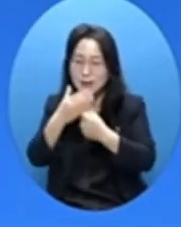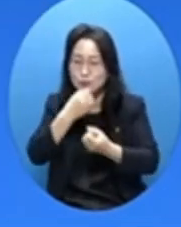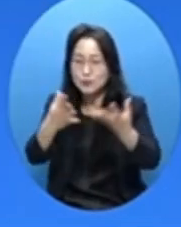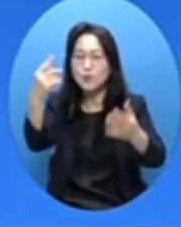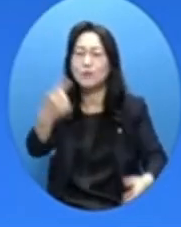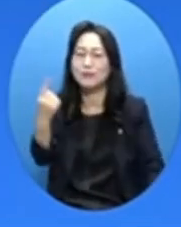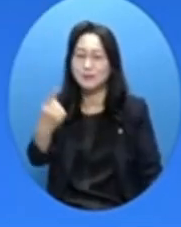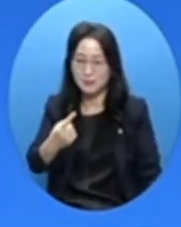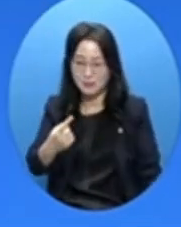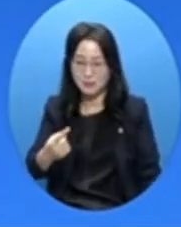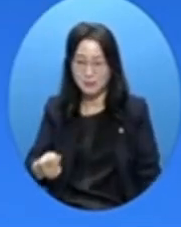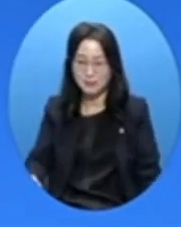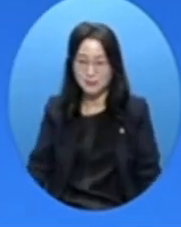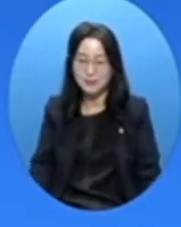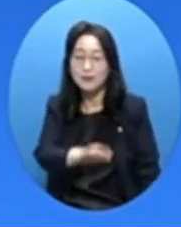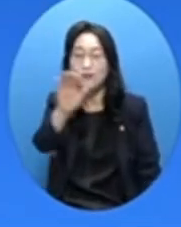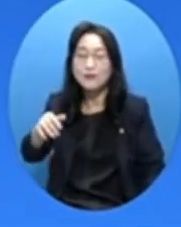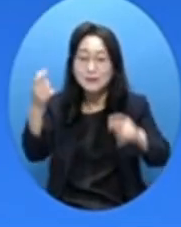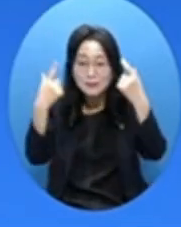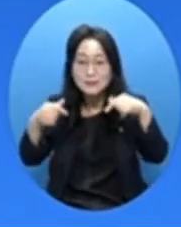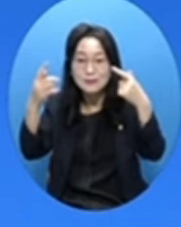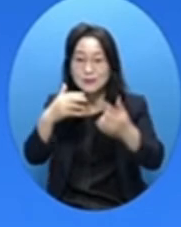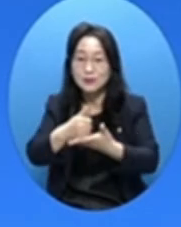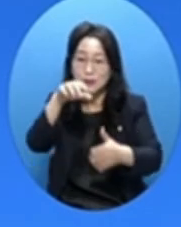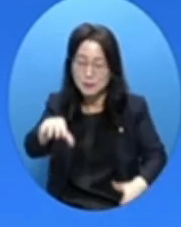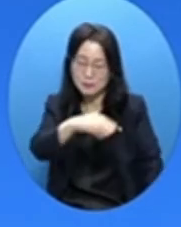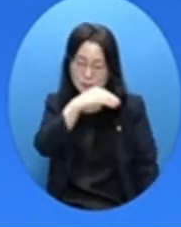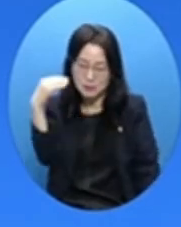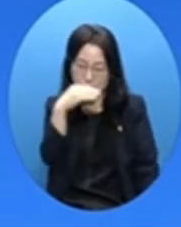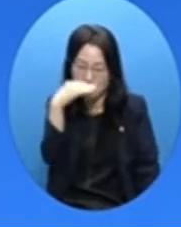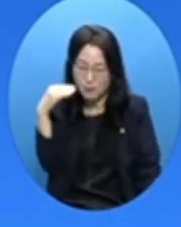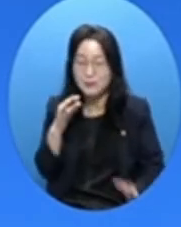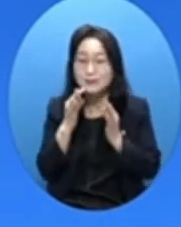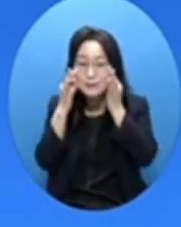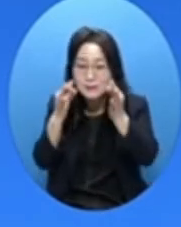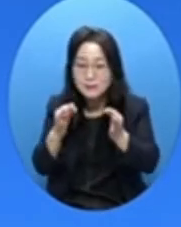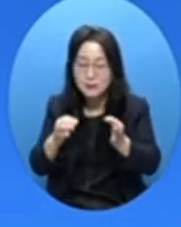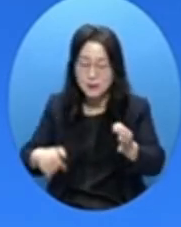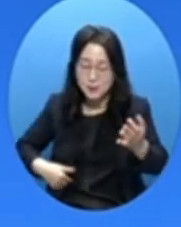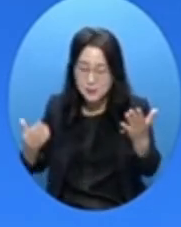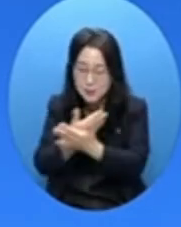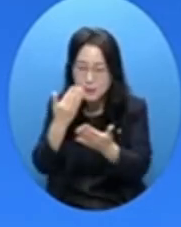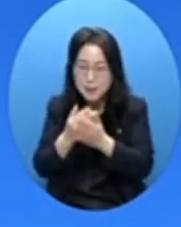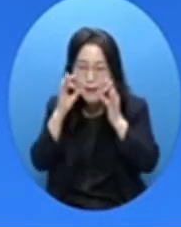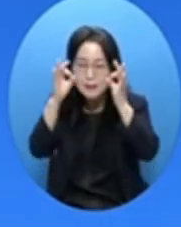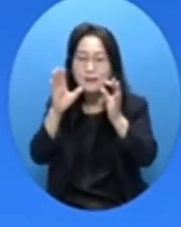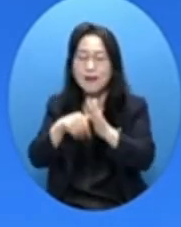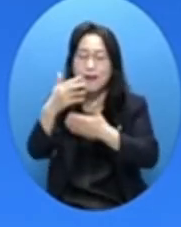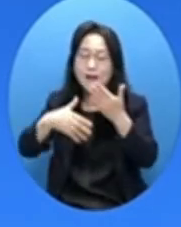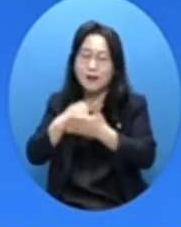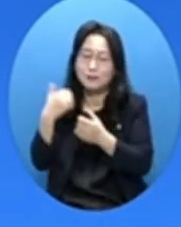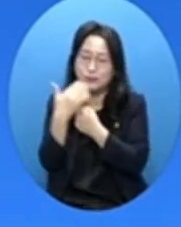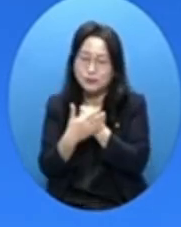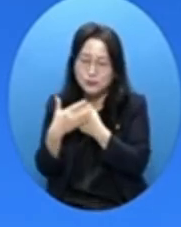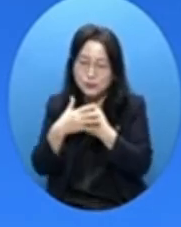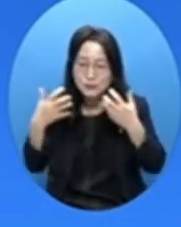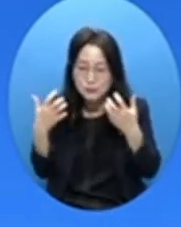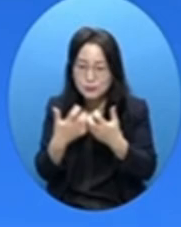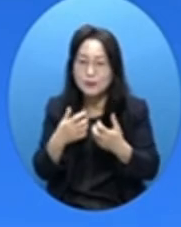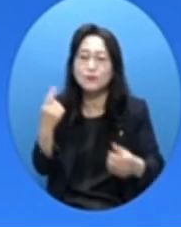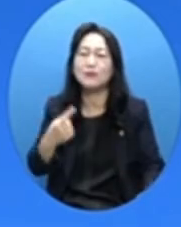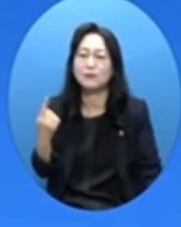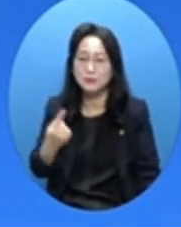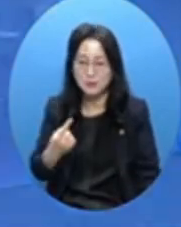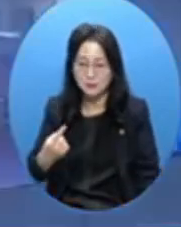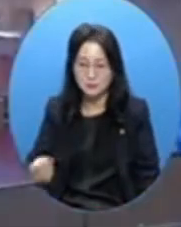것입니다 우리가 널 쥐 앞에 바로 서기를 힘쓰고 회계 힘쓸 때 하나님의 품 사회가 우리에게 넘친 하게 될